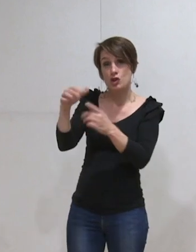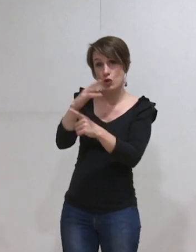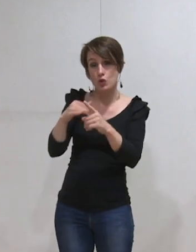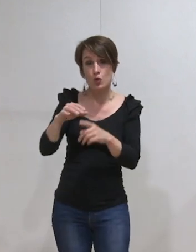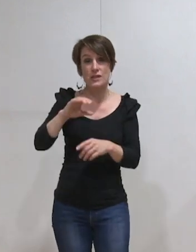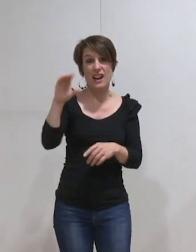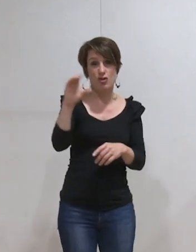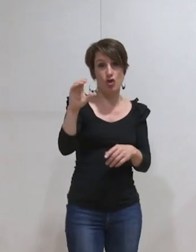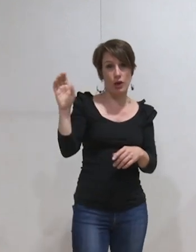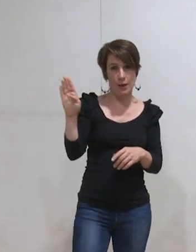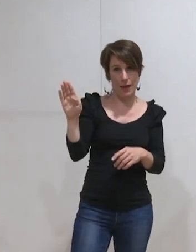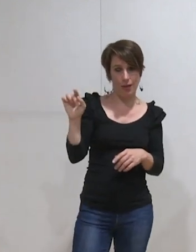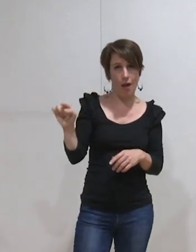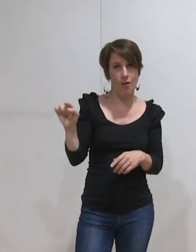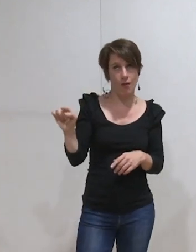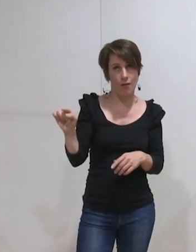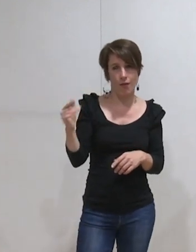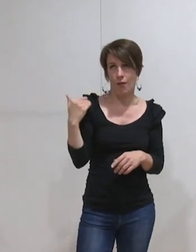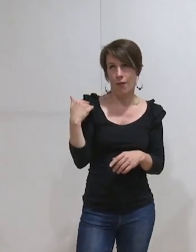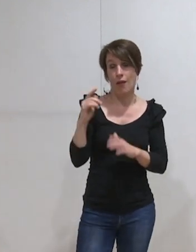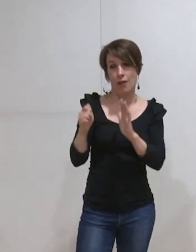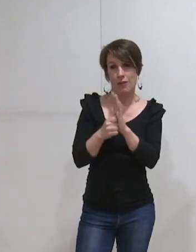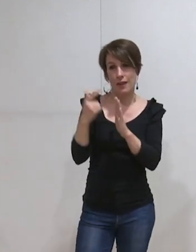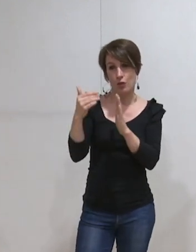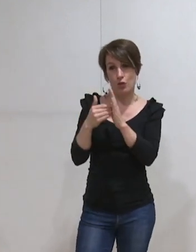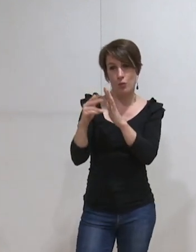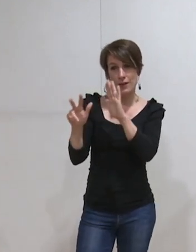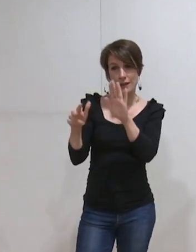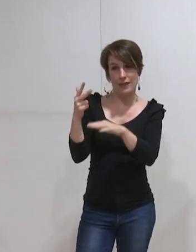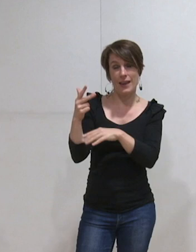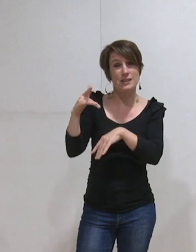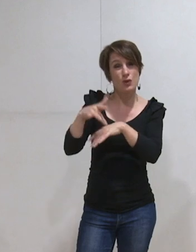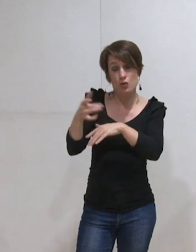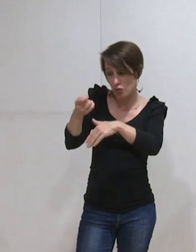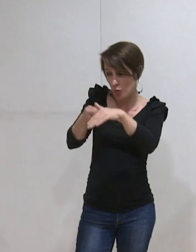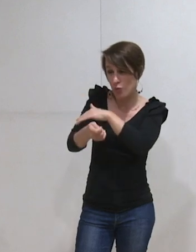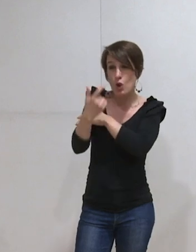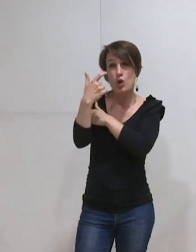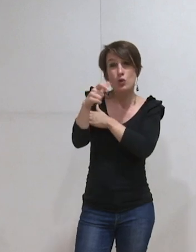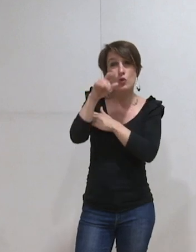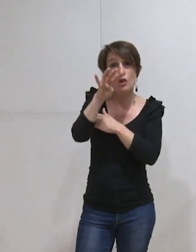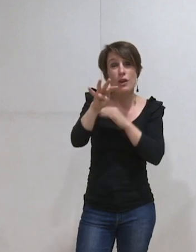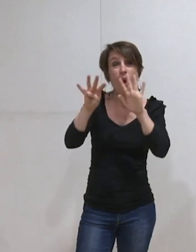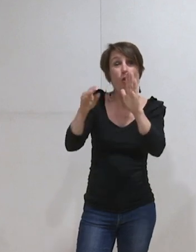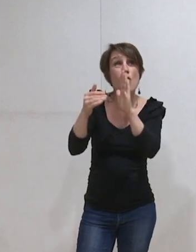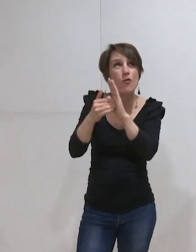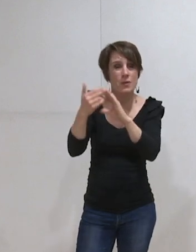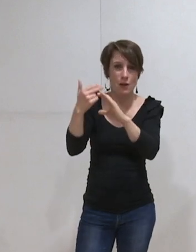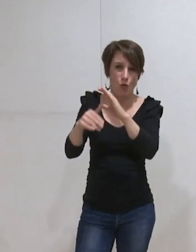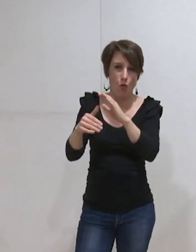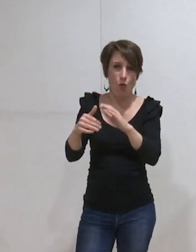touché aperçu en 2013 249000 € de subvention en